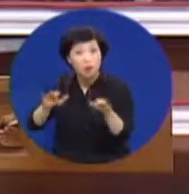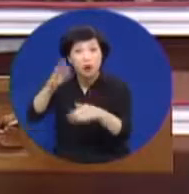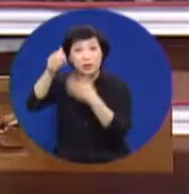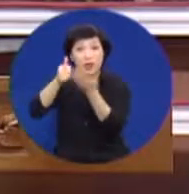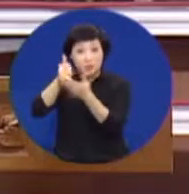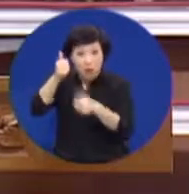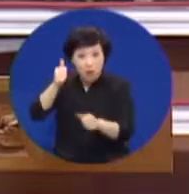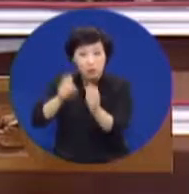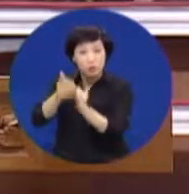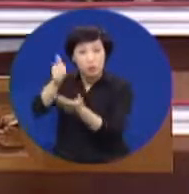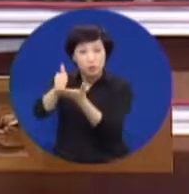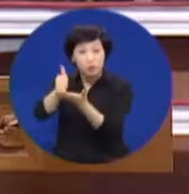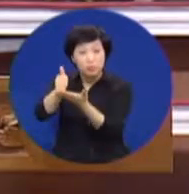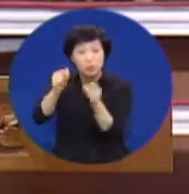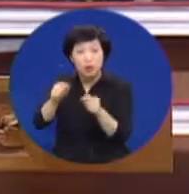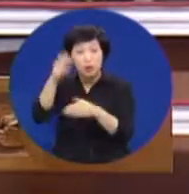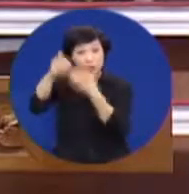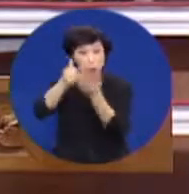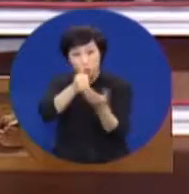하나님의 아들이시오.